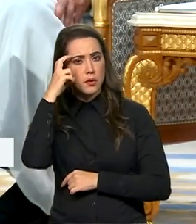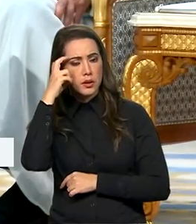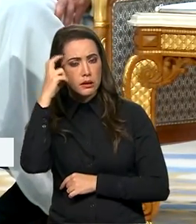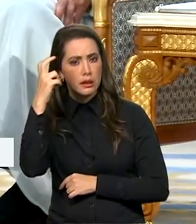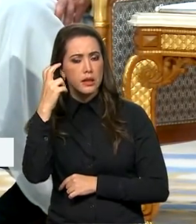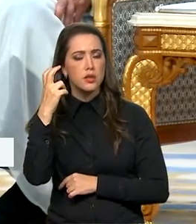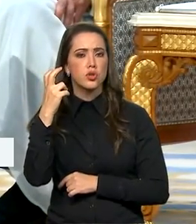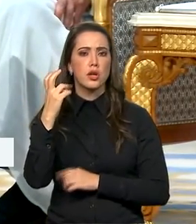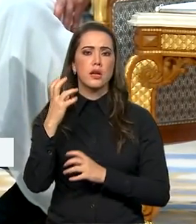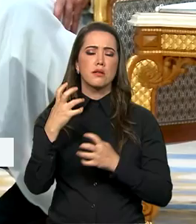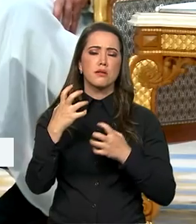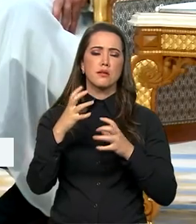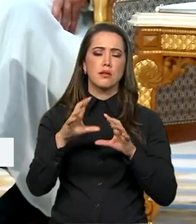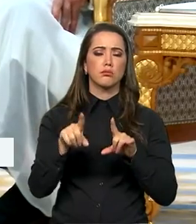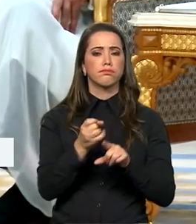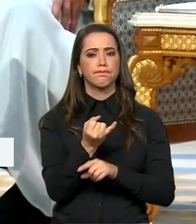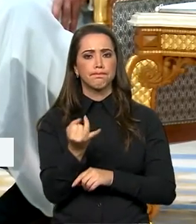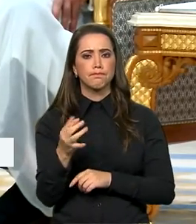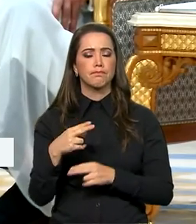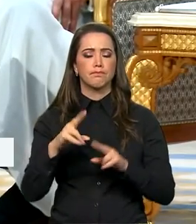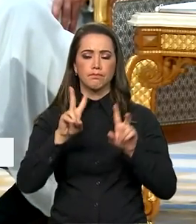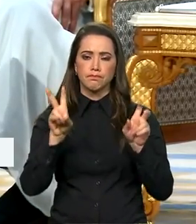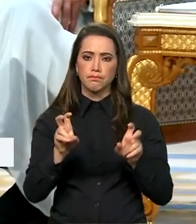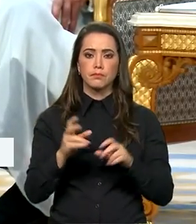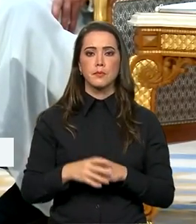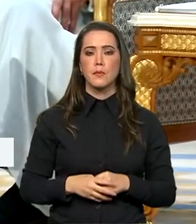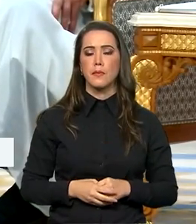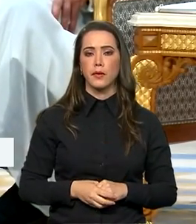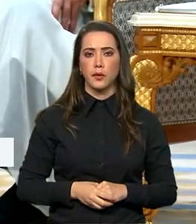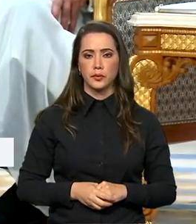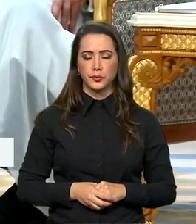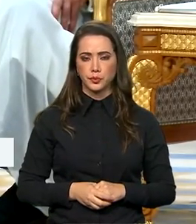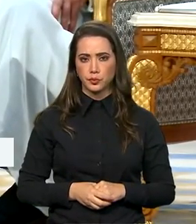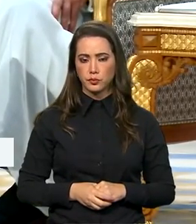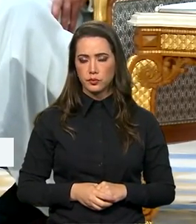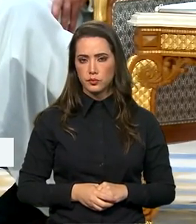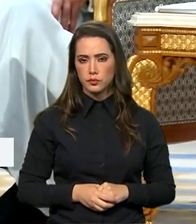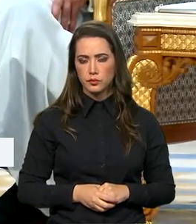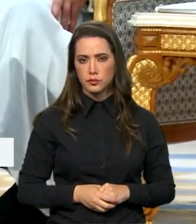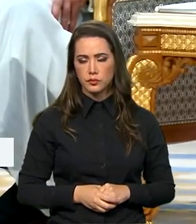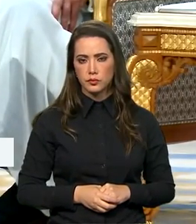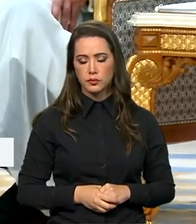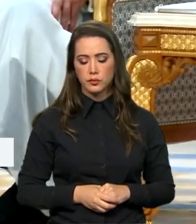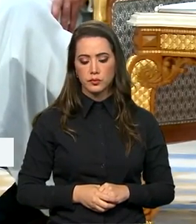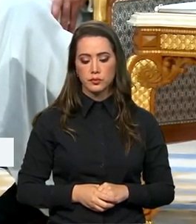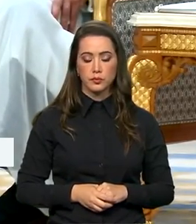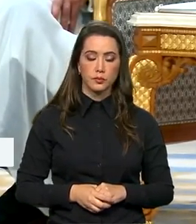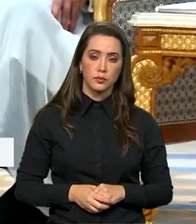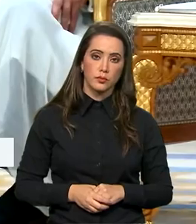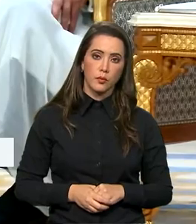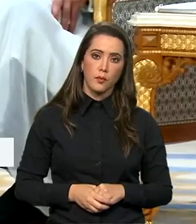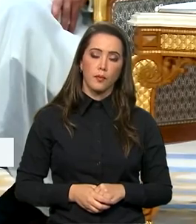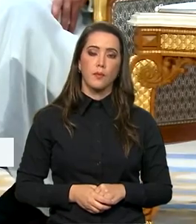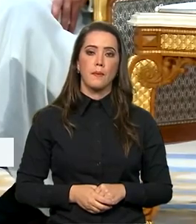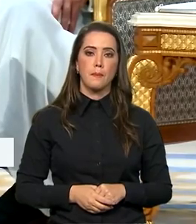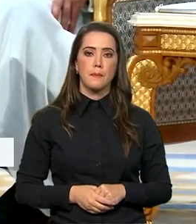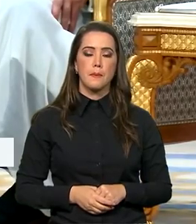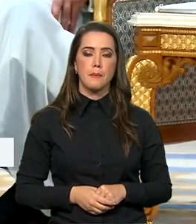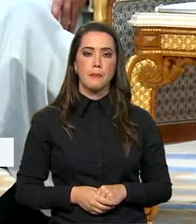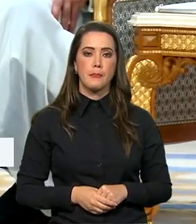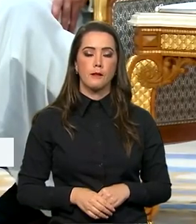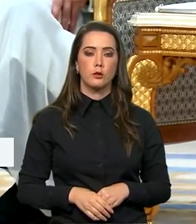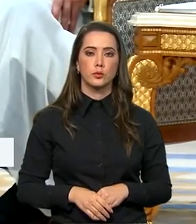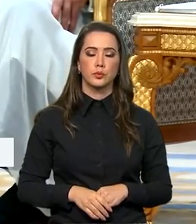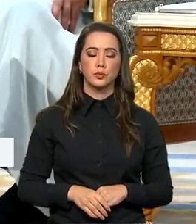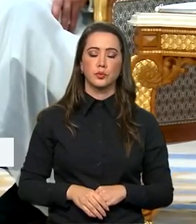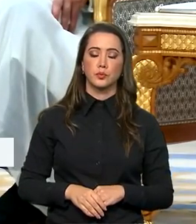artificial. وليس فقط من خلال تقدم الوعي المحرز في تجارتنا المشتركه ولكن